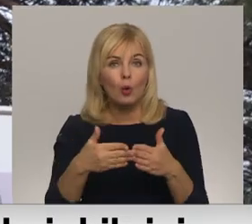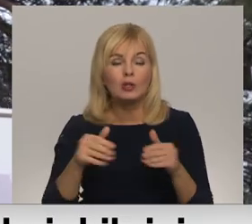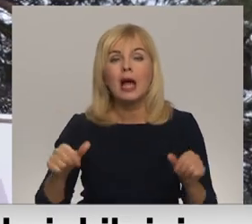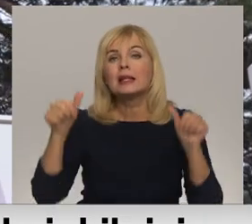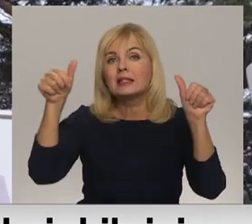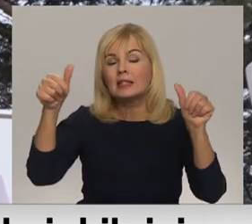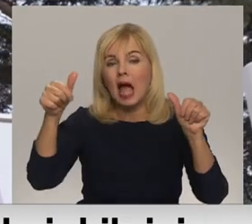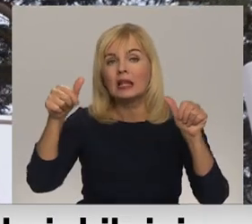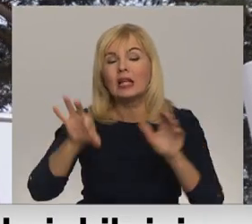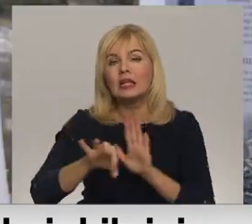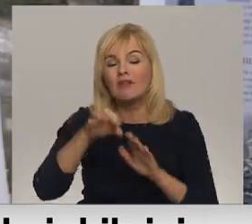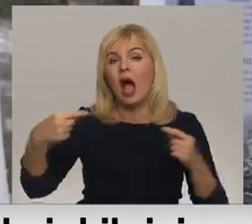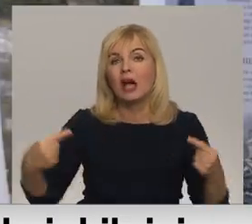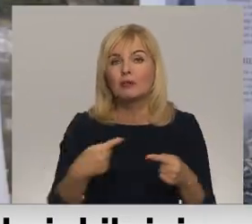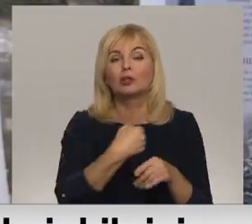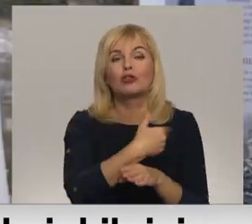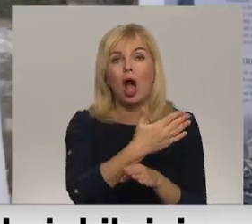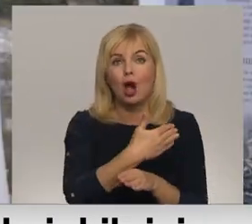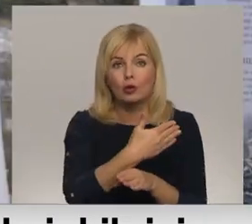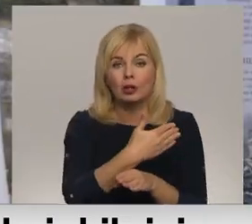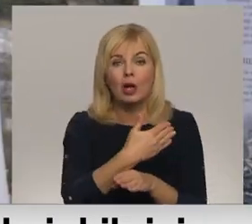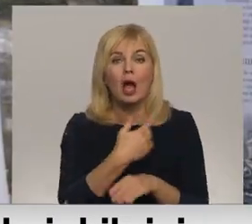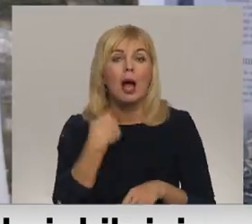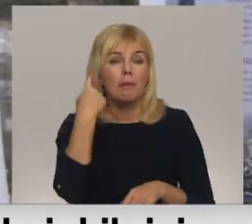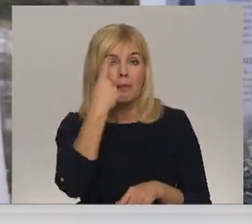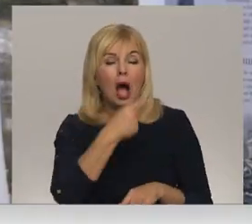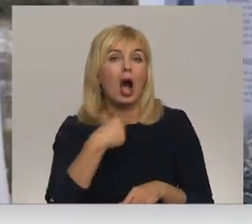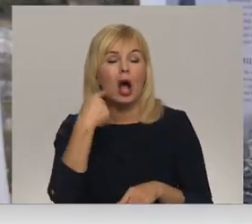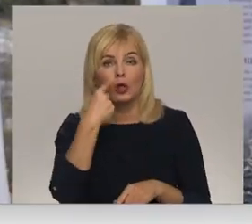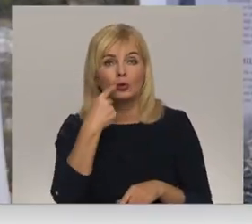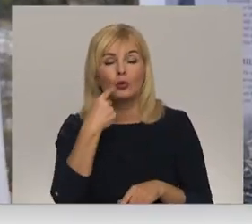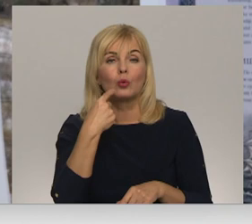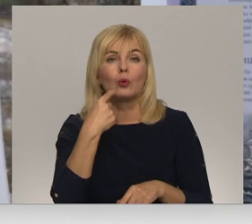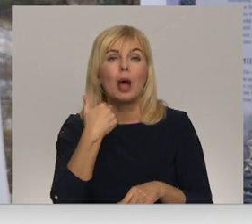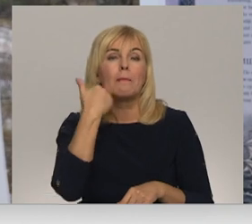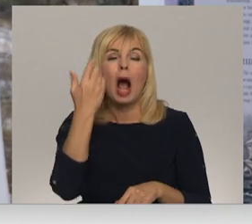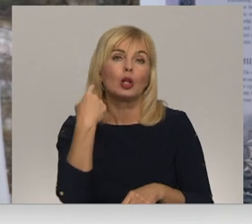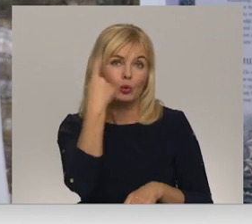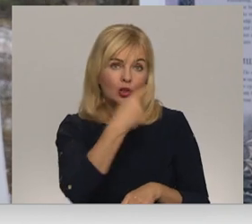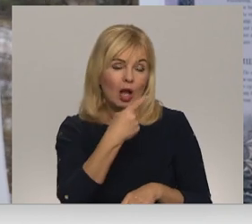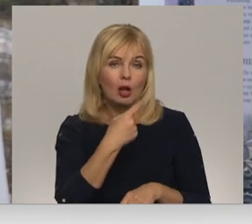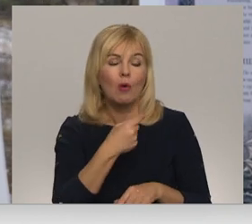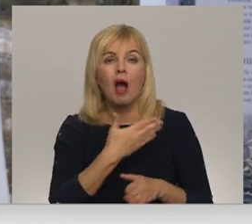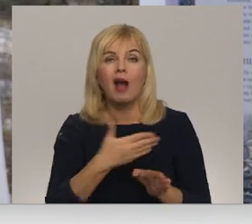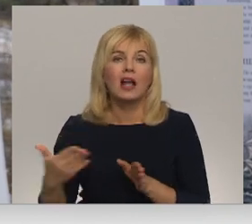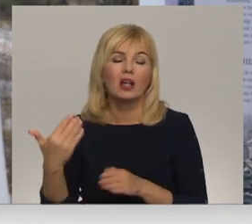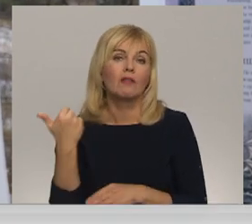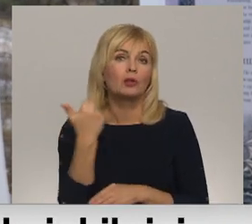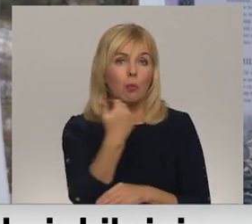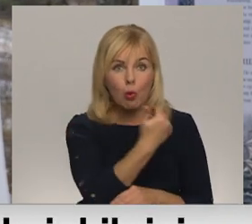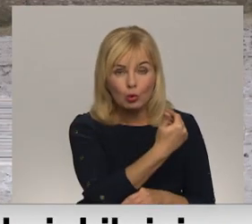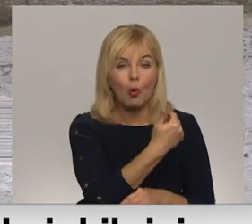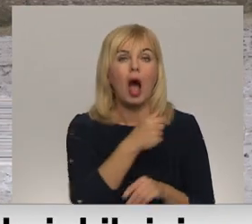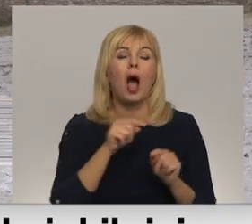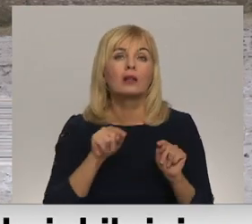izvēlēts atbilstošākais karoks. About to sail ir tiešais tulkojums, kas ir gatavs burāt. Nu, tad